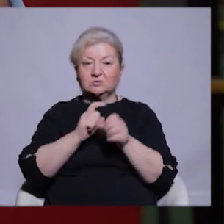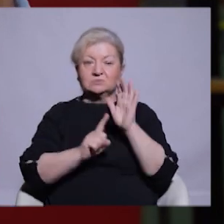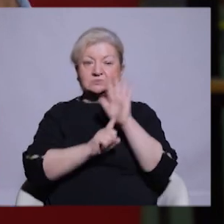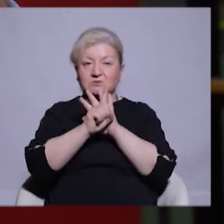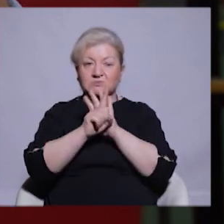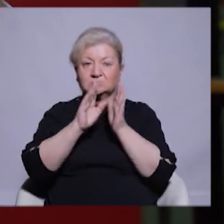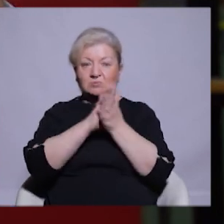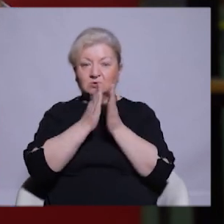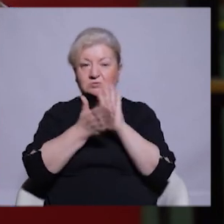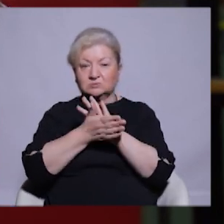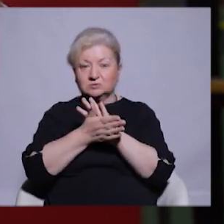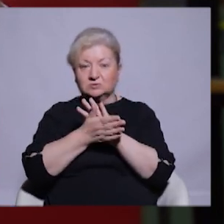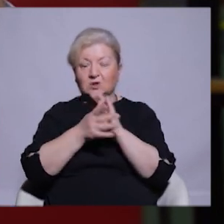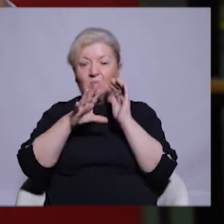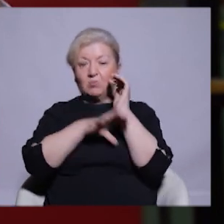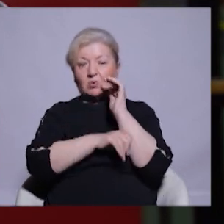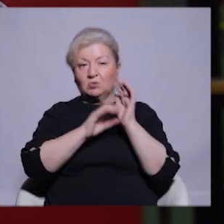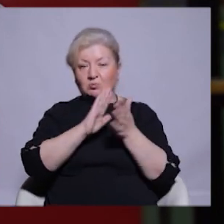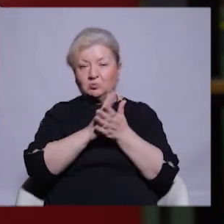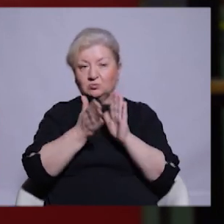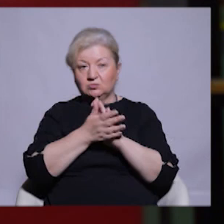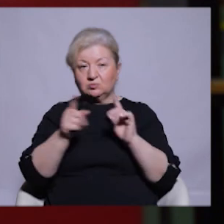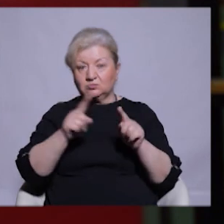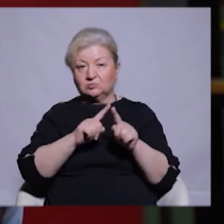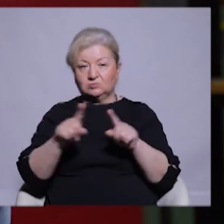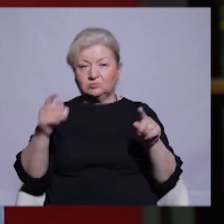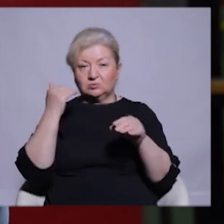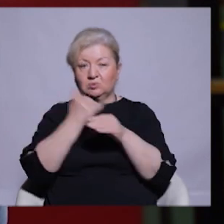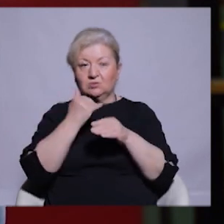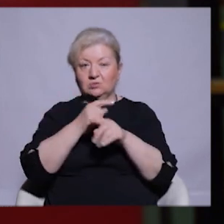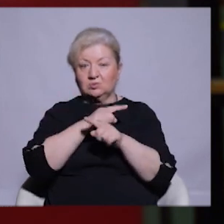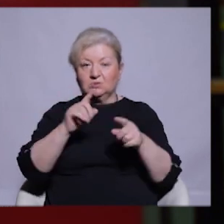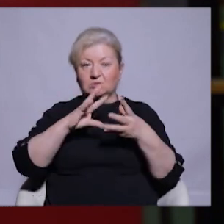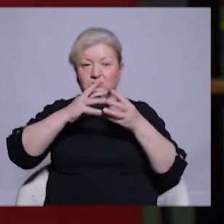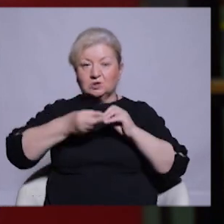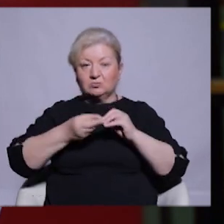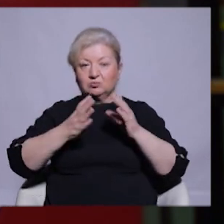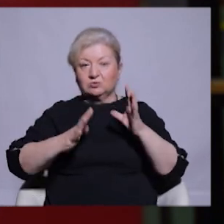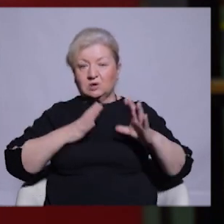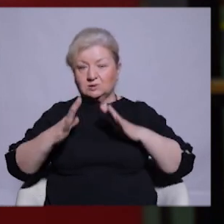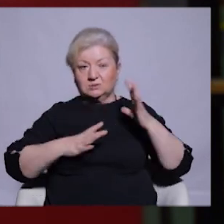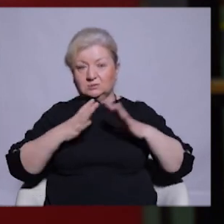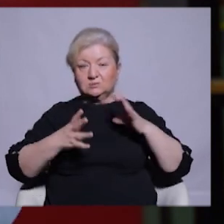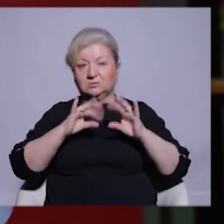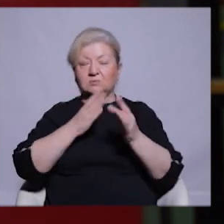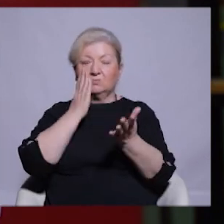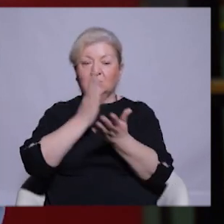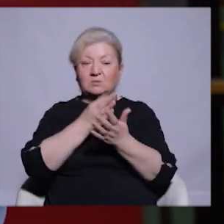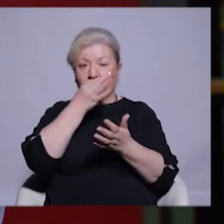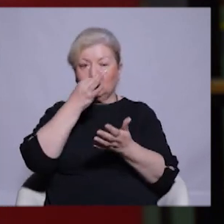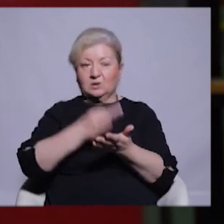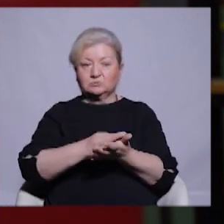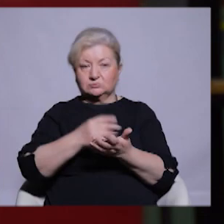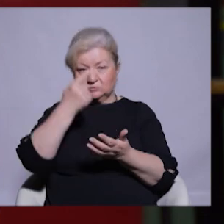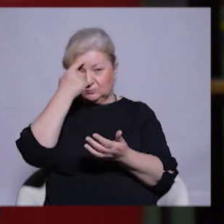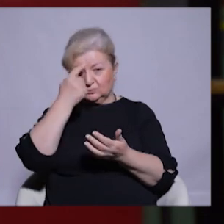რომ საწყის პოზიციაში და საბოლოო პოზიციაში უნდა გავუტოლოთ ჩვენ ერთმანეთს ჯამური ენერგიები და აქედან პირდაპირ